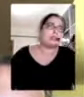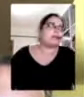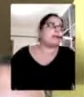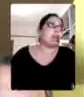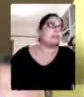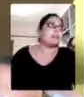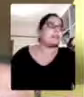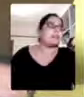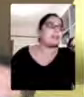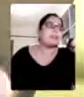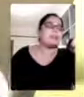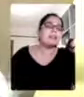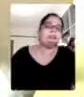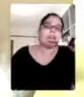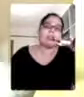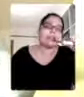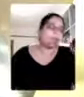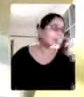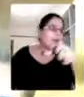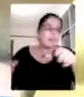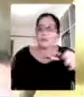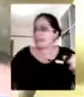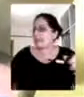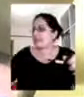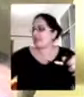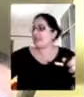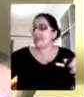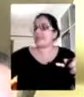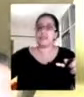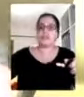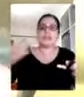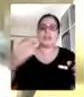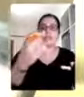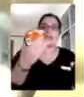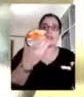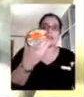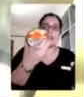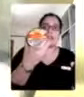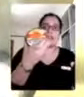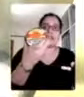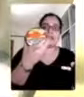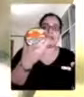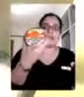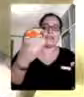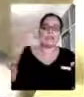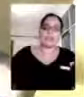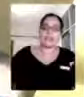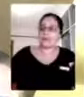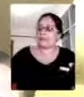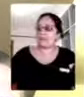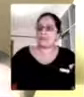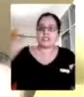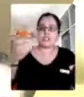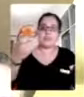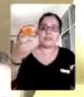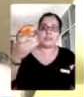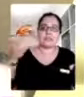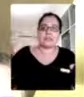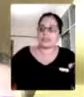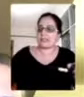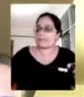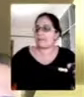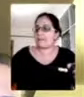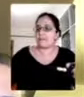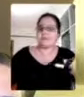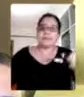gram Samuel Gavit'lerde. Ama mesela şeylerde şunda 120 gram falan tütün ikisi beraber. 70 gram